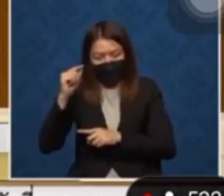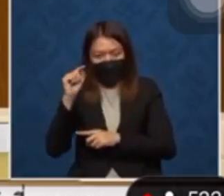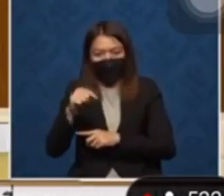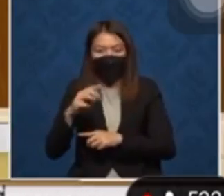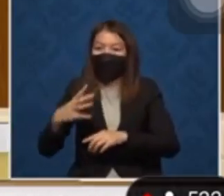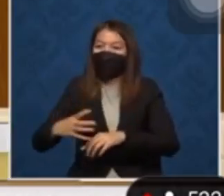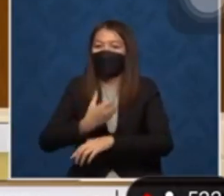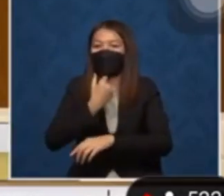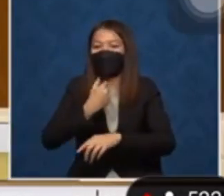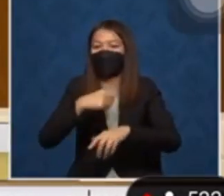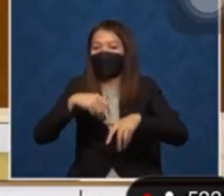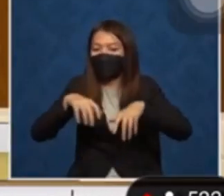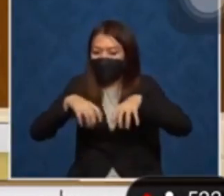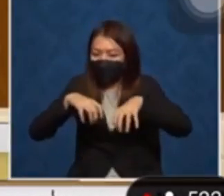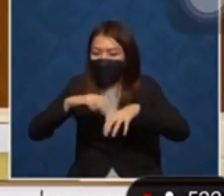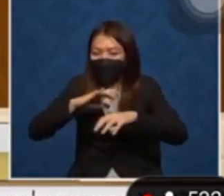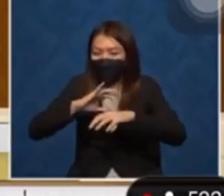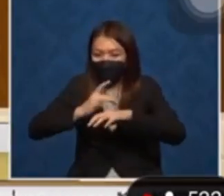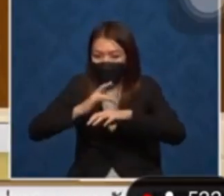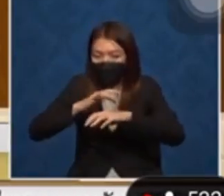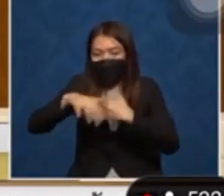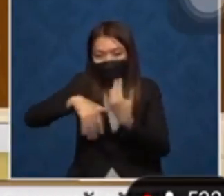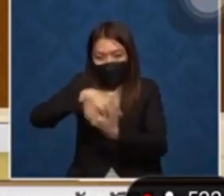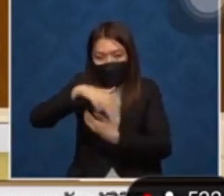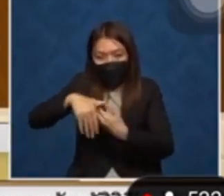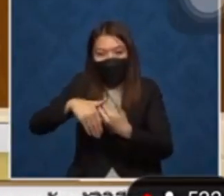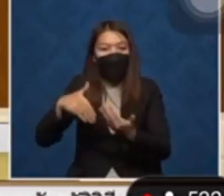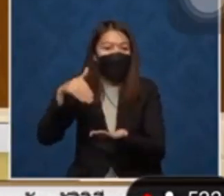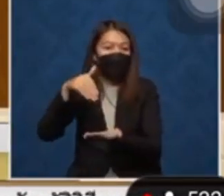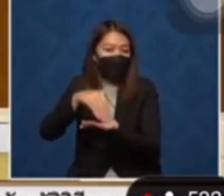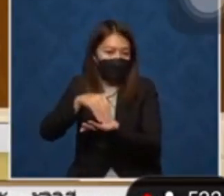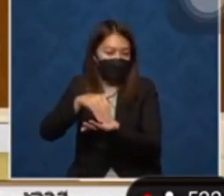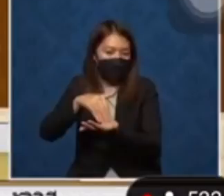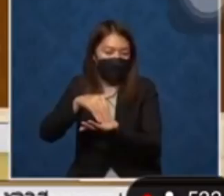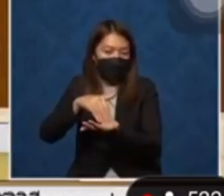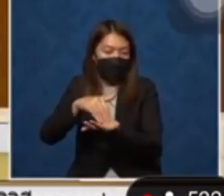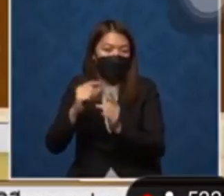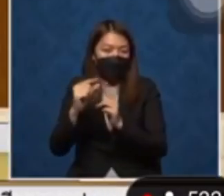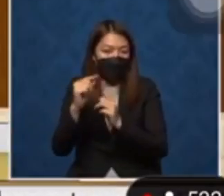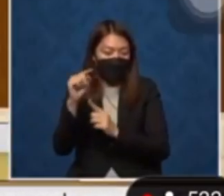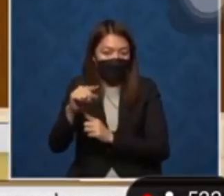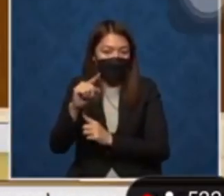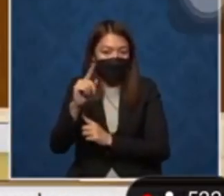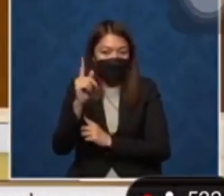ำนาจการจัดการทรัพยากรเข้าสู่ศูนย์กลางในคำสั่งคสช.ที่